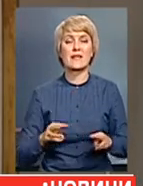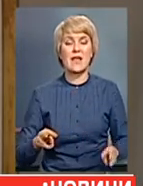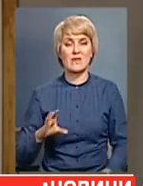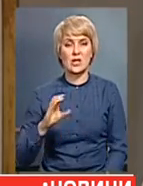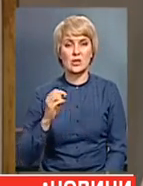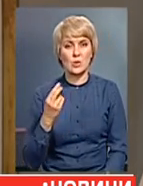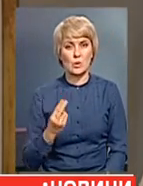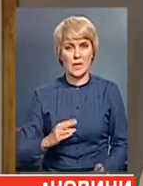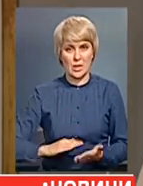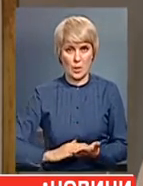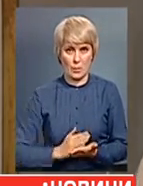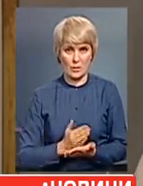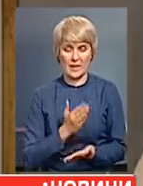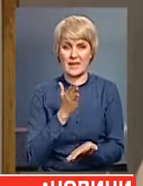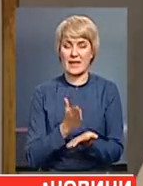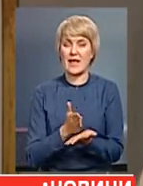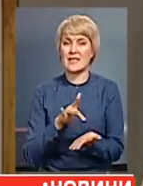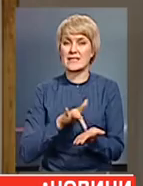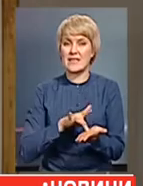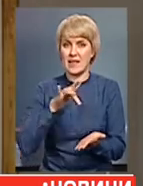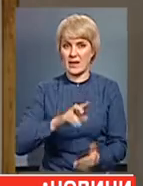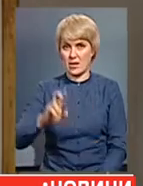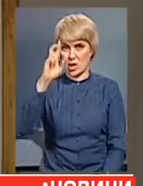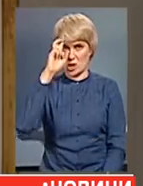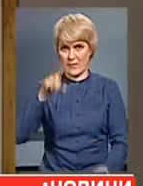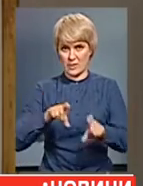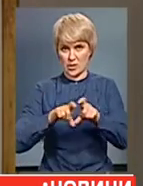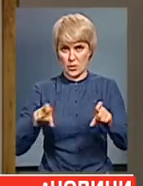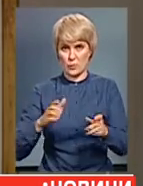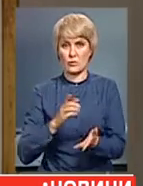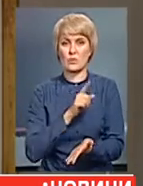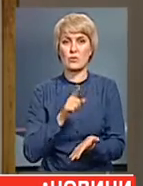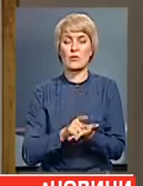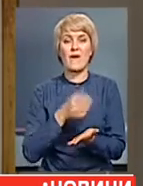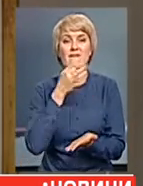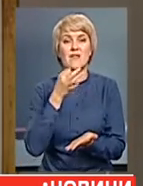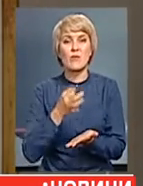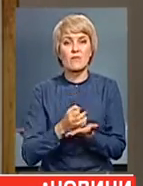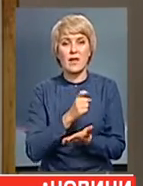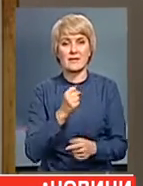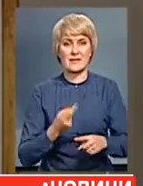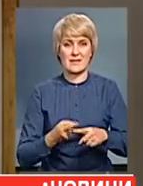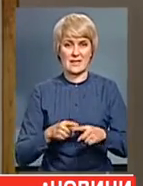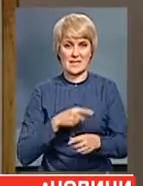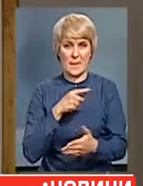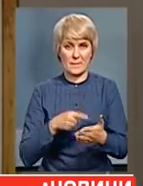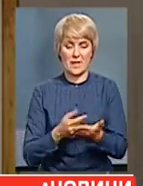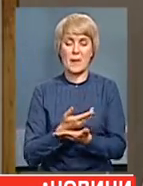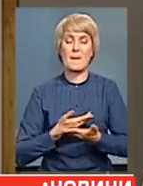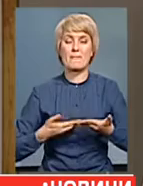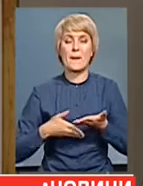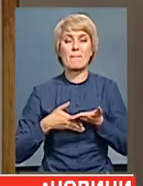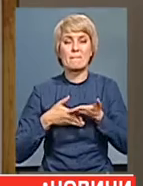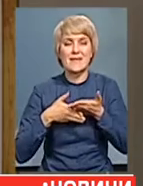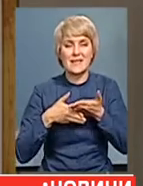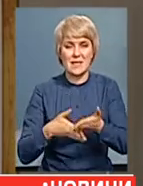органом, який має відповідальність за ці питання, ми підтримали їх цю роботу. І цю роботу над